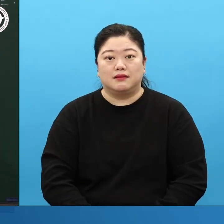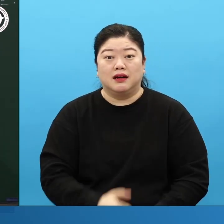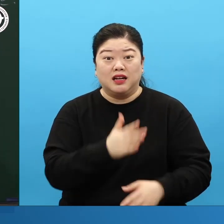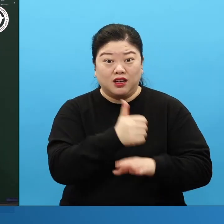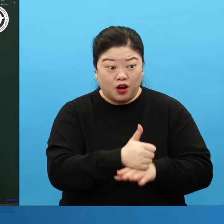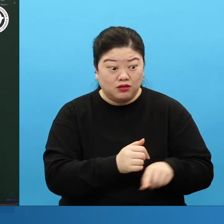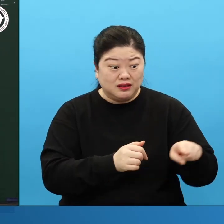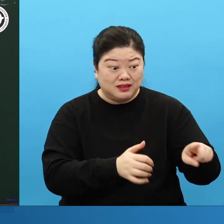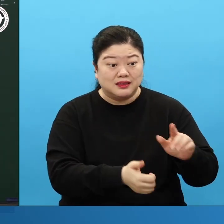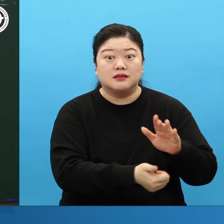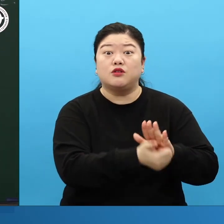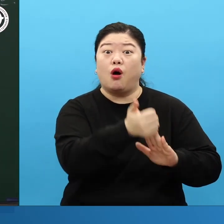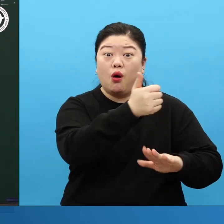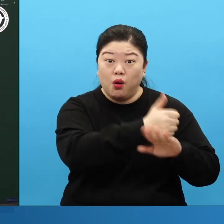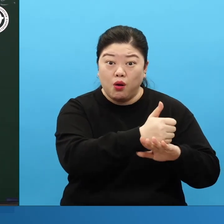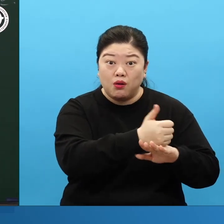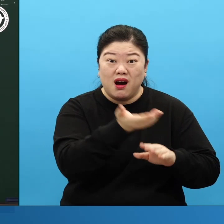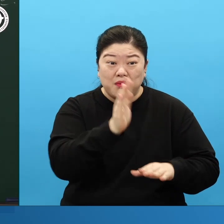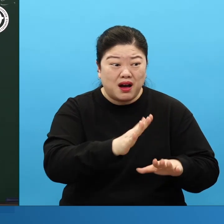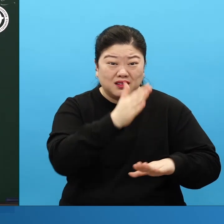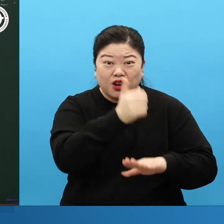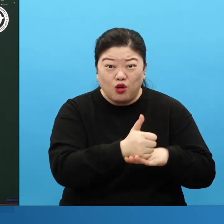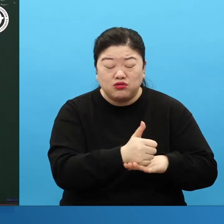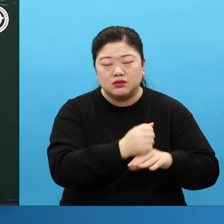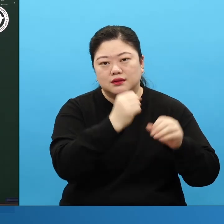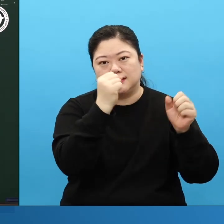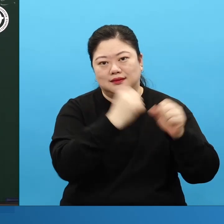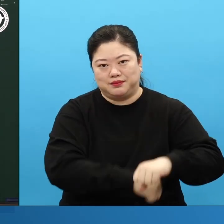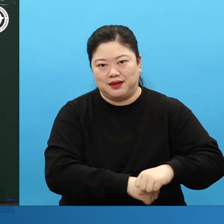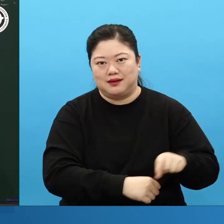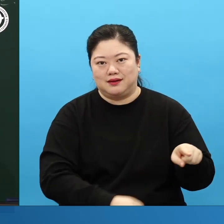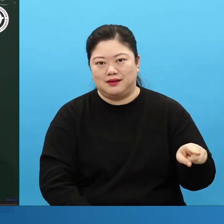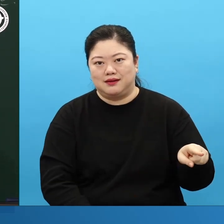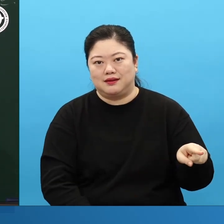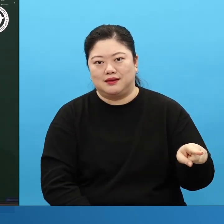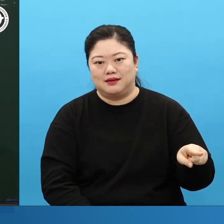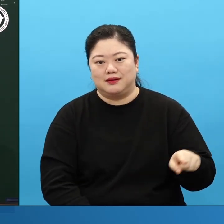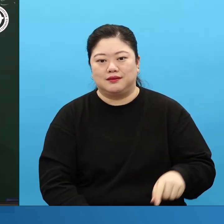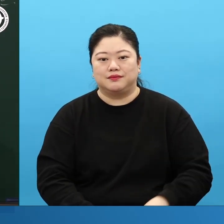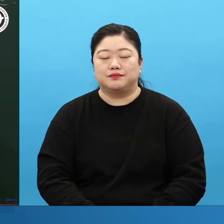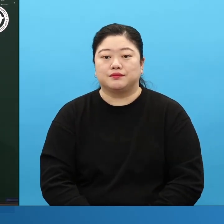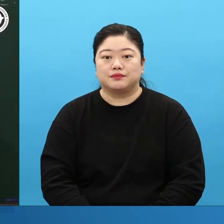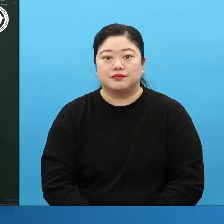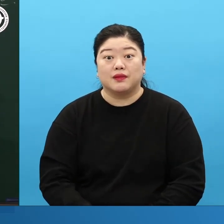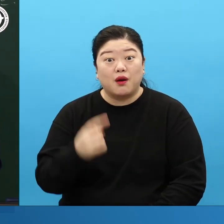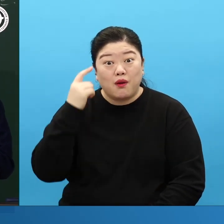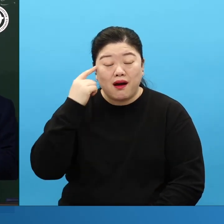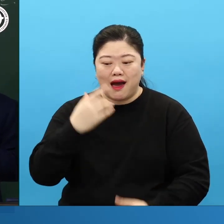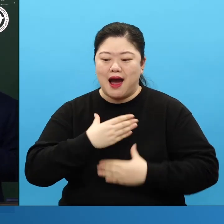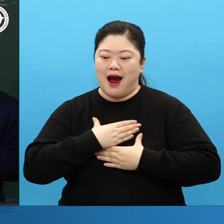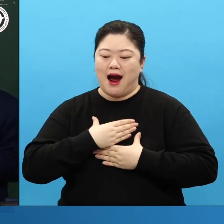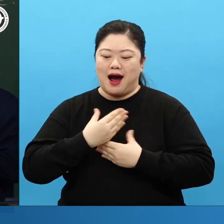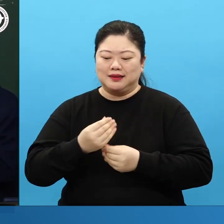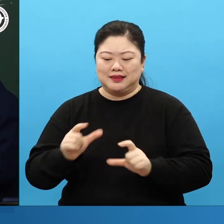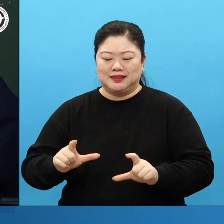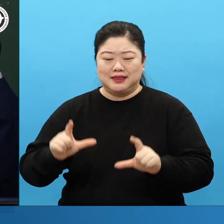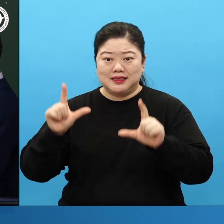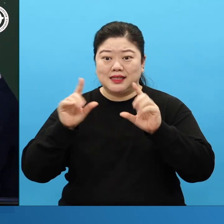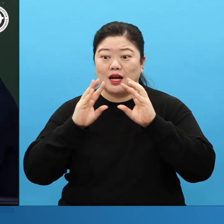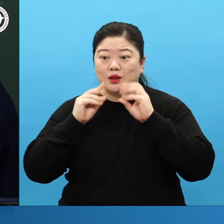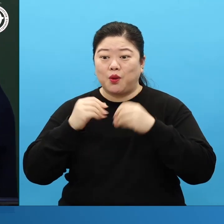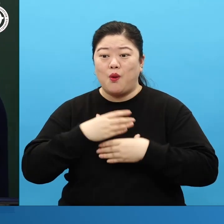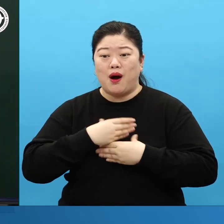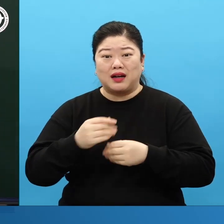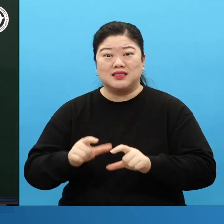그래서 실패했습니다. Vemos que por eso tuvieron éxito, pero también por eso mismo fracasaron. 오늘 예배입니다. Para nosotros es el culto.